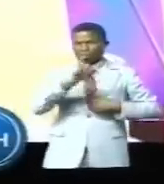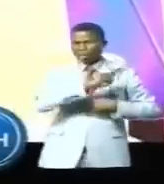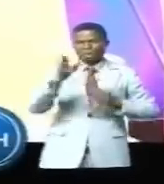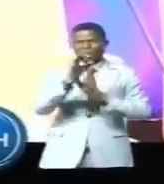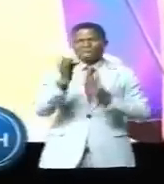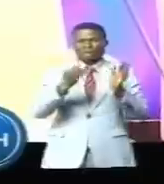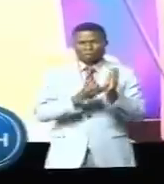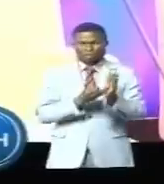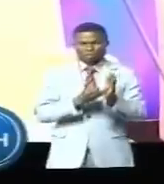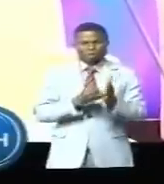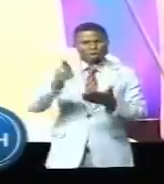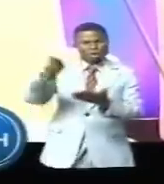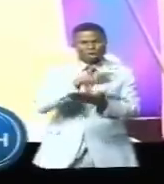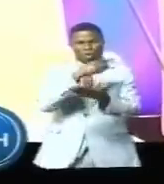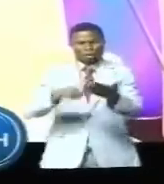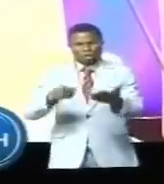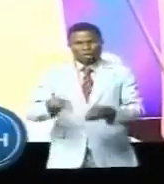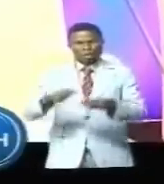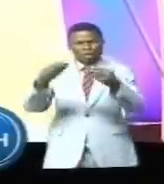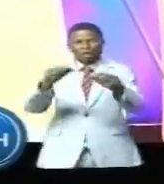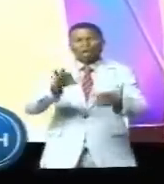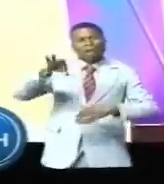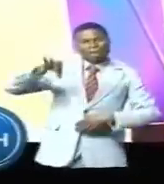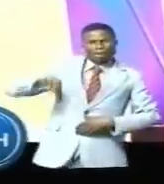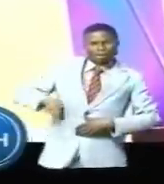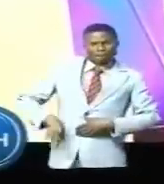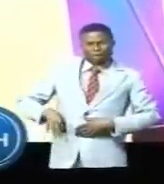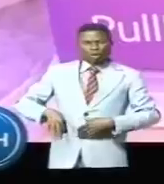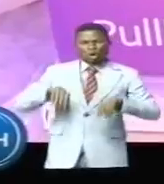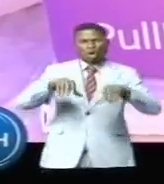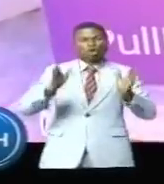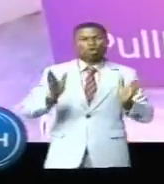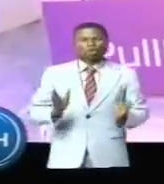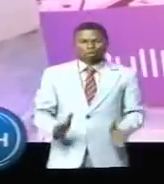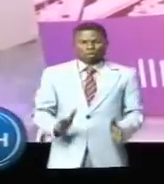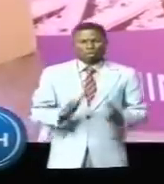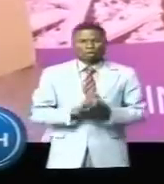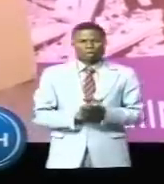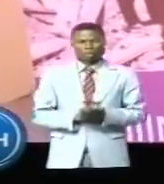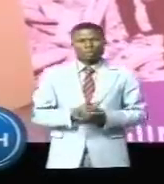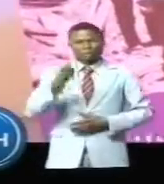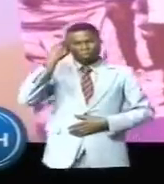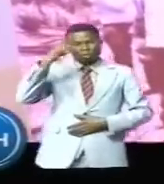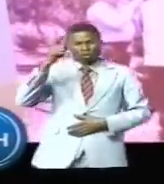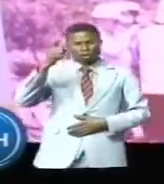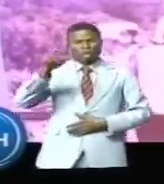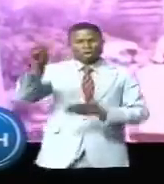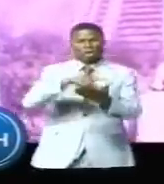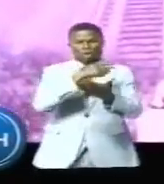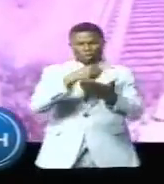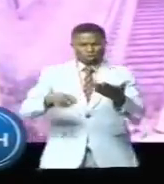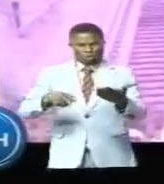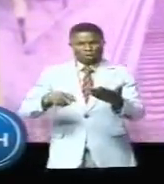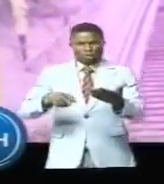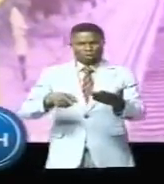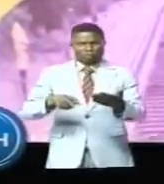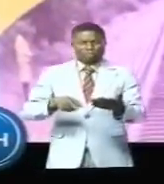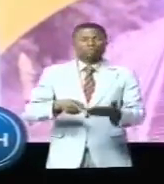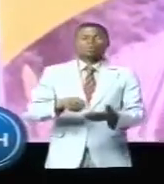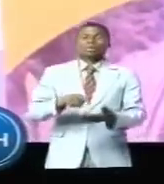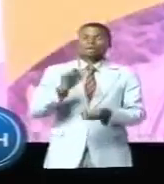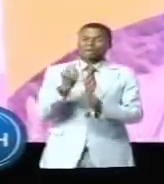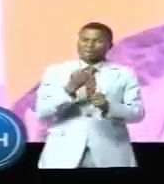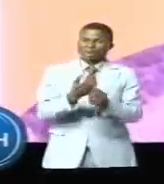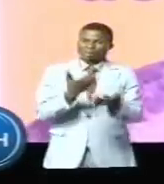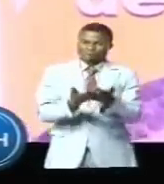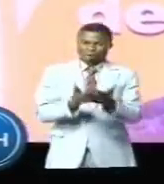2017 est venue corriger pour donner de l'avantage aux nationaux. Et pour corriger ce biais,